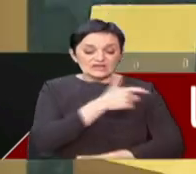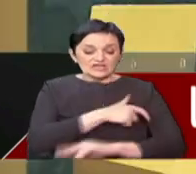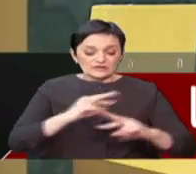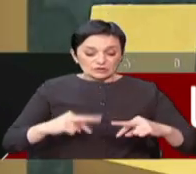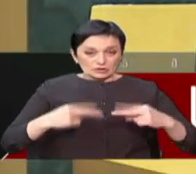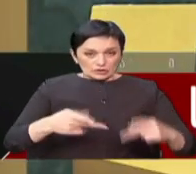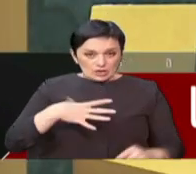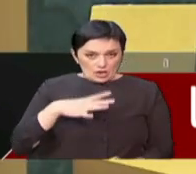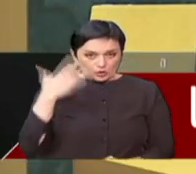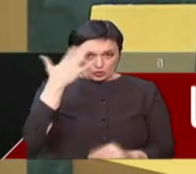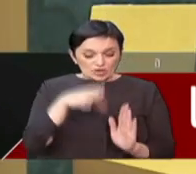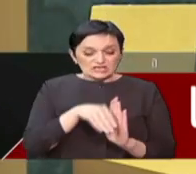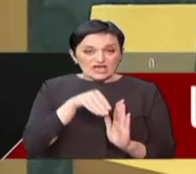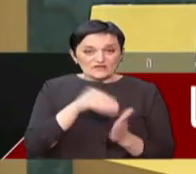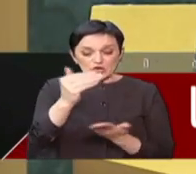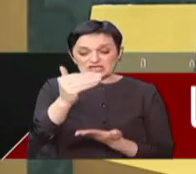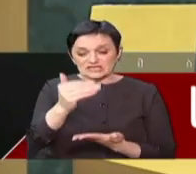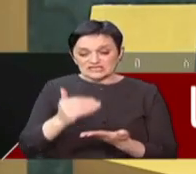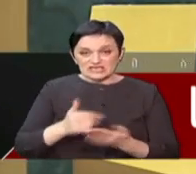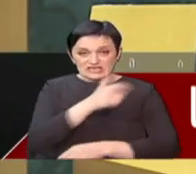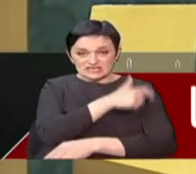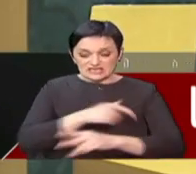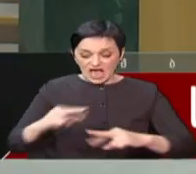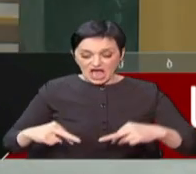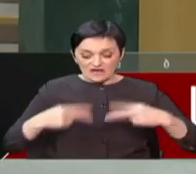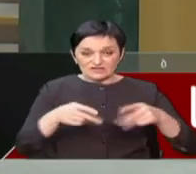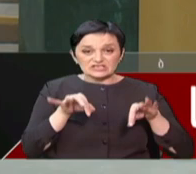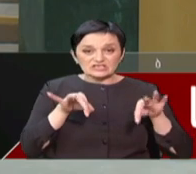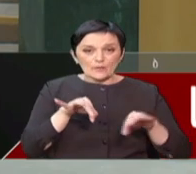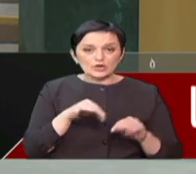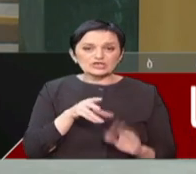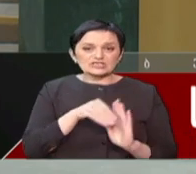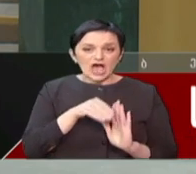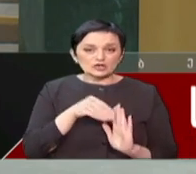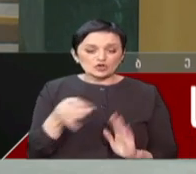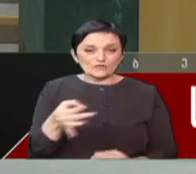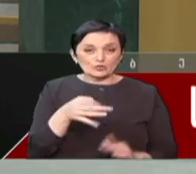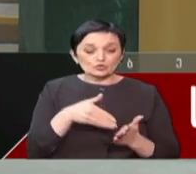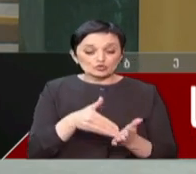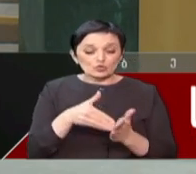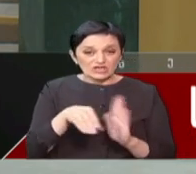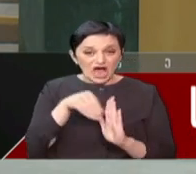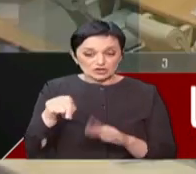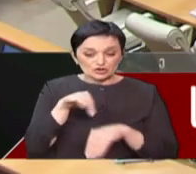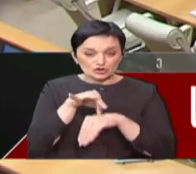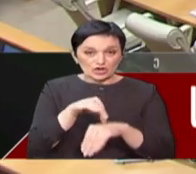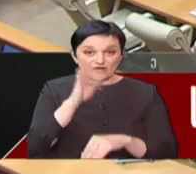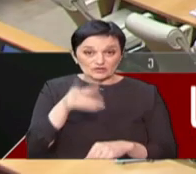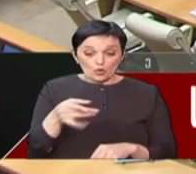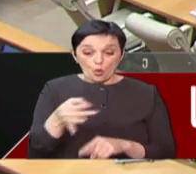ჩანაცვლება ქართული ოცნების საარჩევნო სიის შემდეგი წევრებით მოხდება. საბურთალო საარჩევნო ოლქში კი შუალედური არჩევნები ჩატარდება,